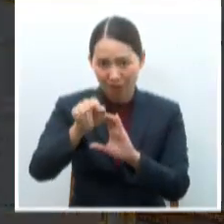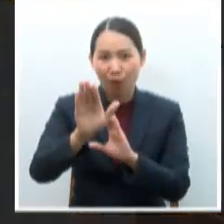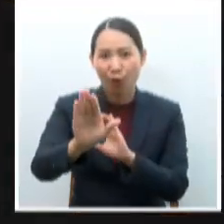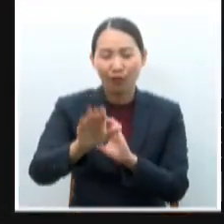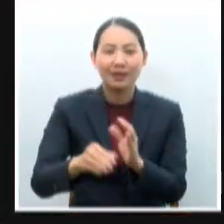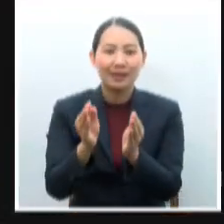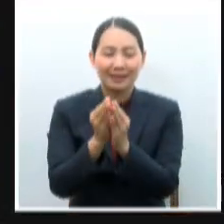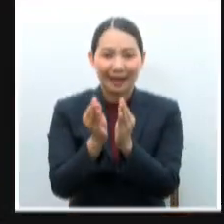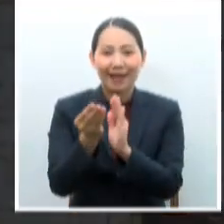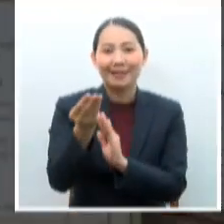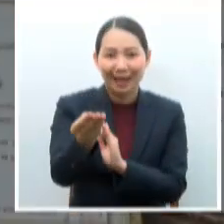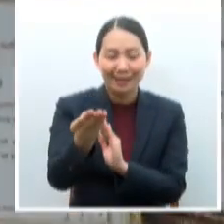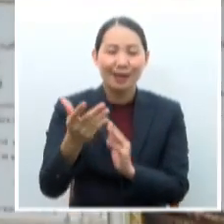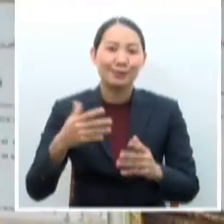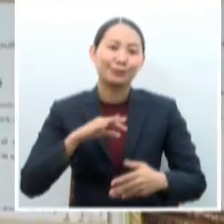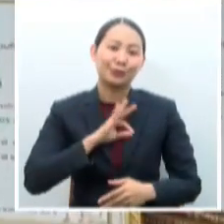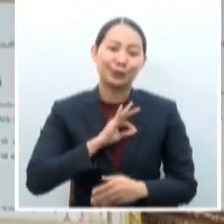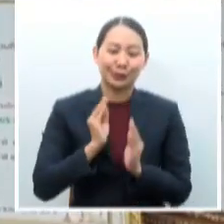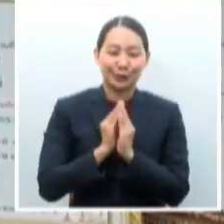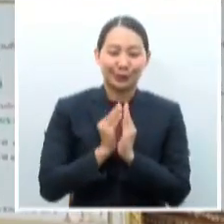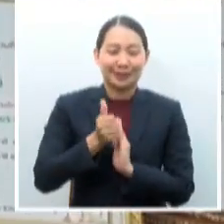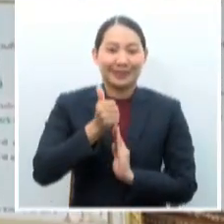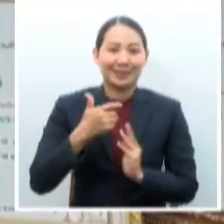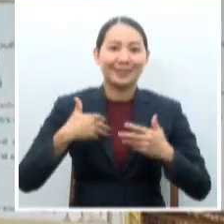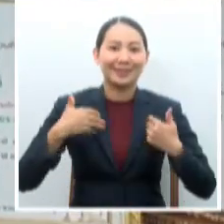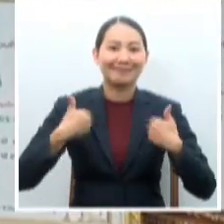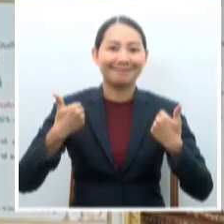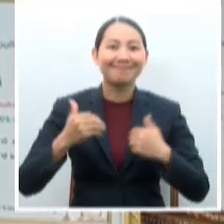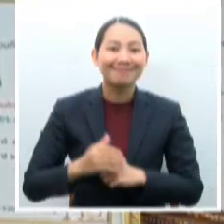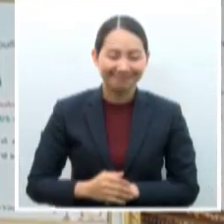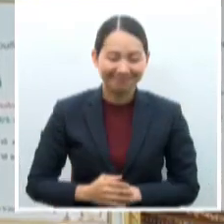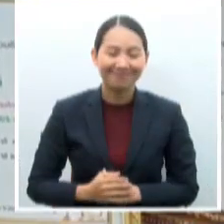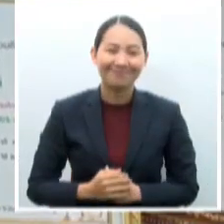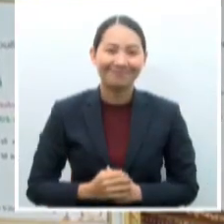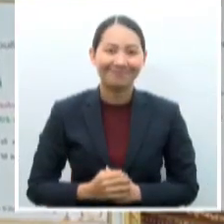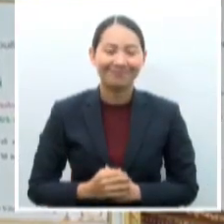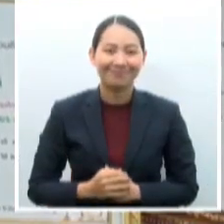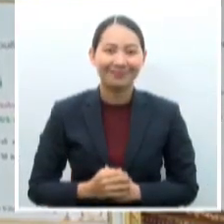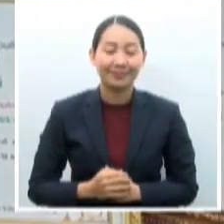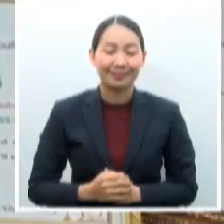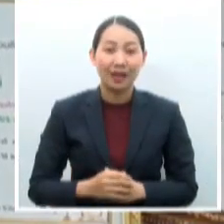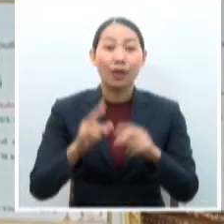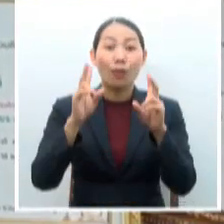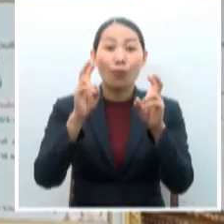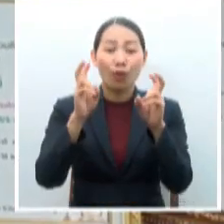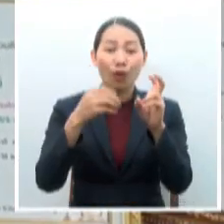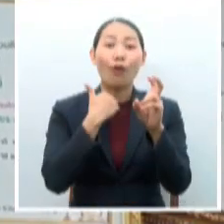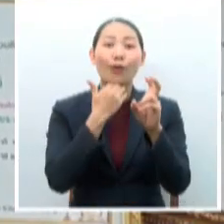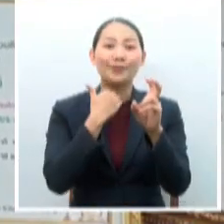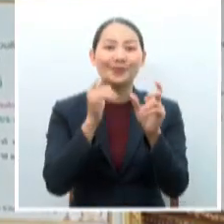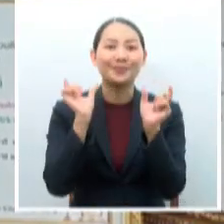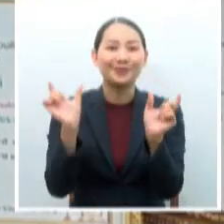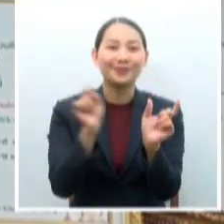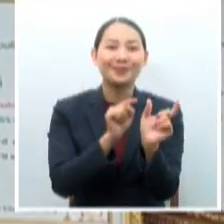องค่ะพอเขาเข้าใจเรื่องของคำคล้องจองแล้วนะคะคุณครูก็จะพาสู่กระบวนการเรียนรู้ต่อไป